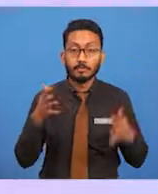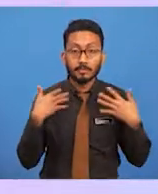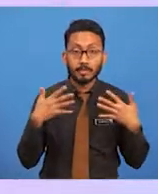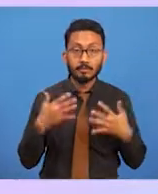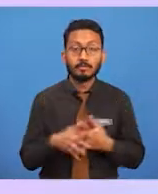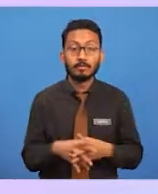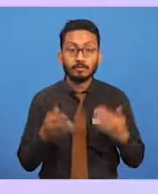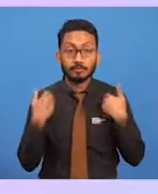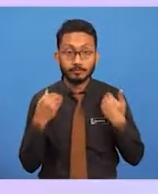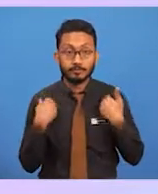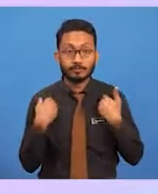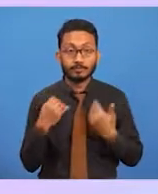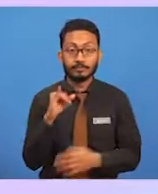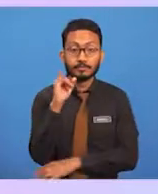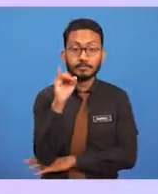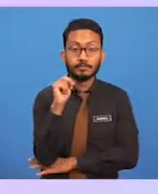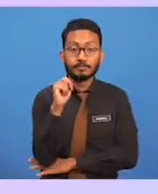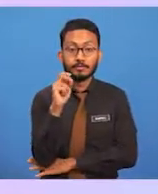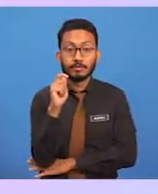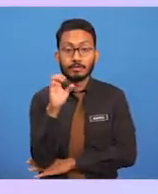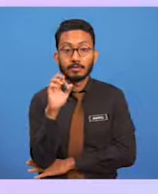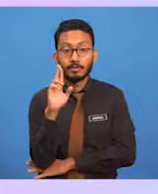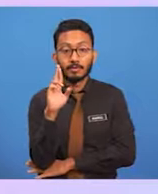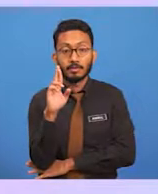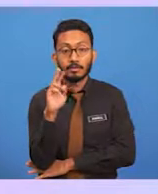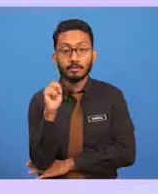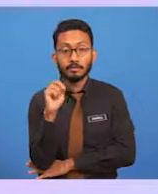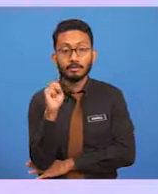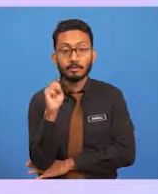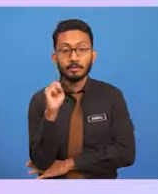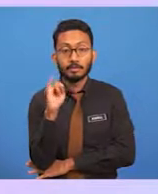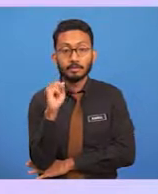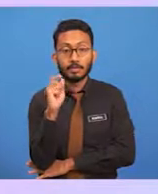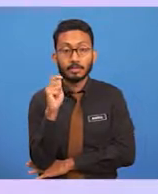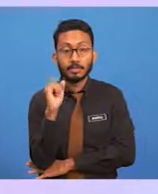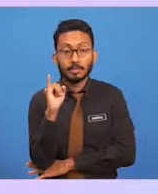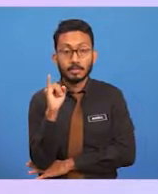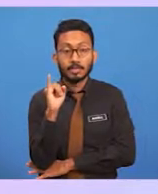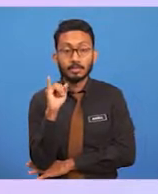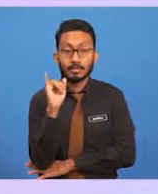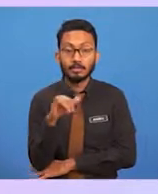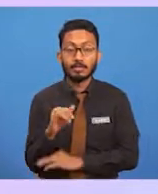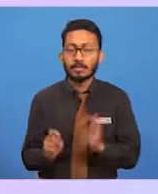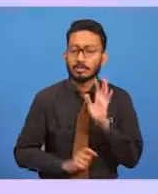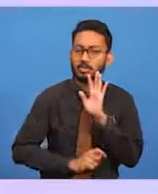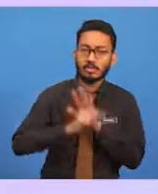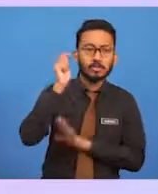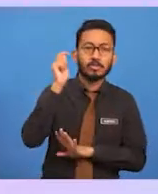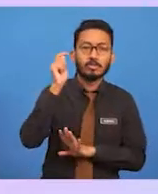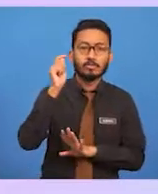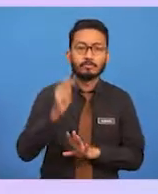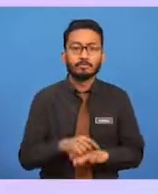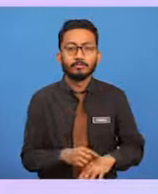mempunyai intensiti yang tinggi. Ianya melambangkan kekuatan,